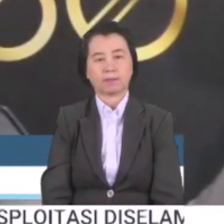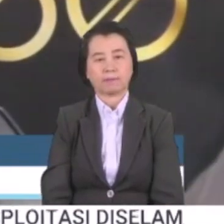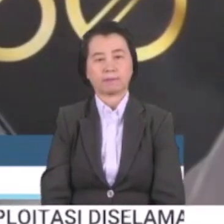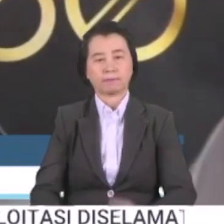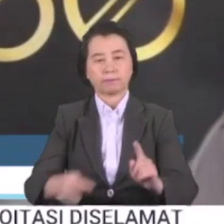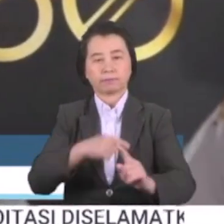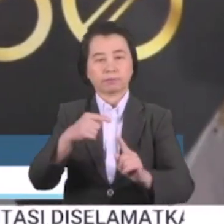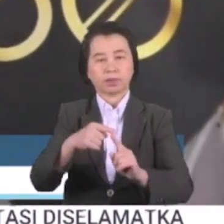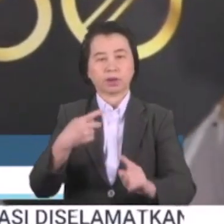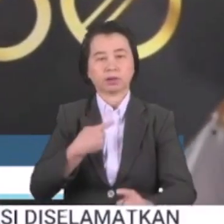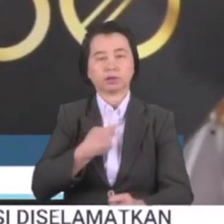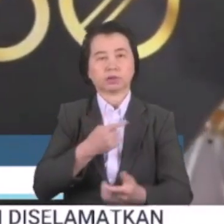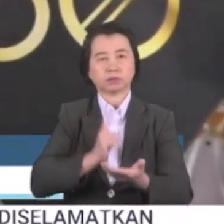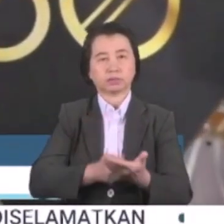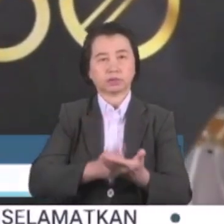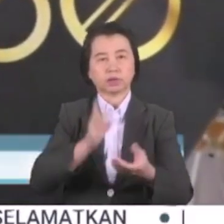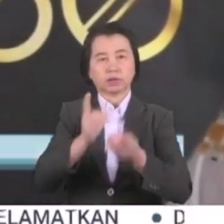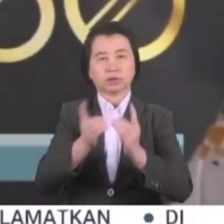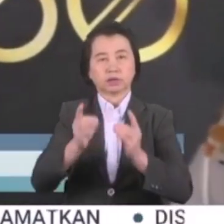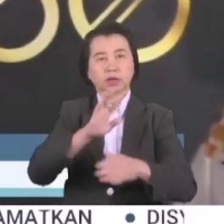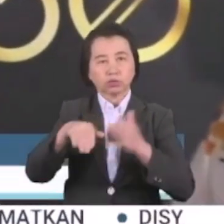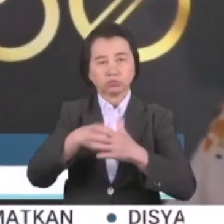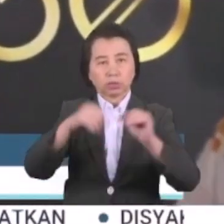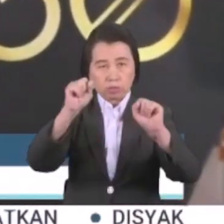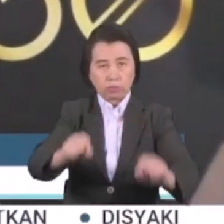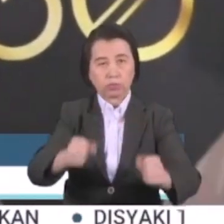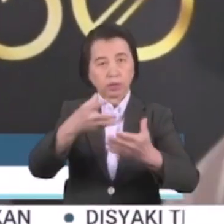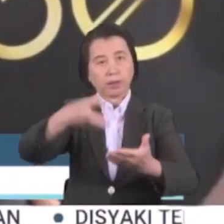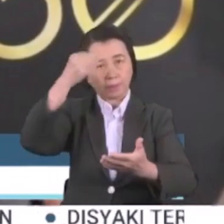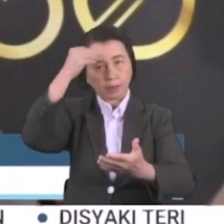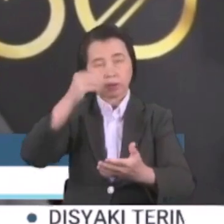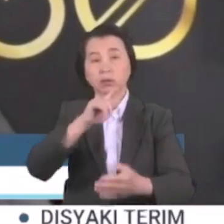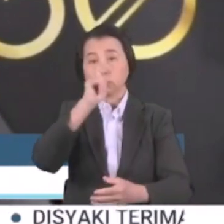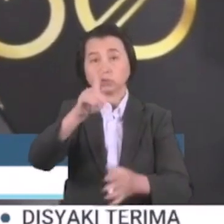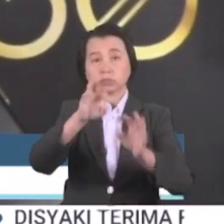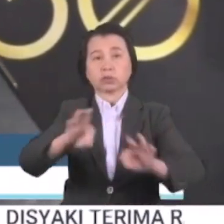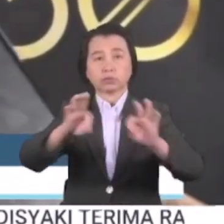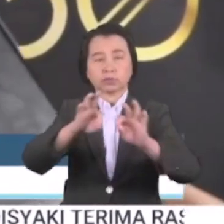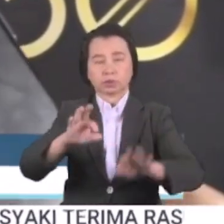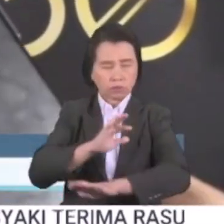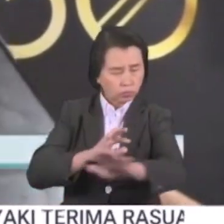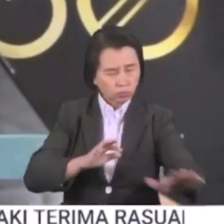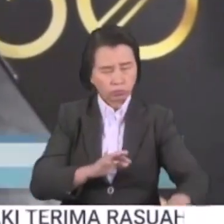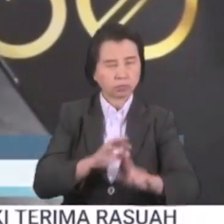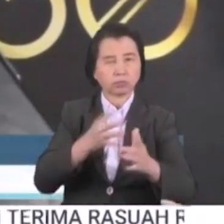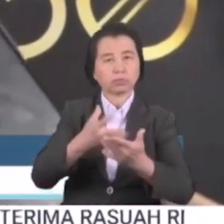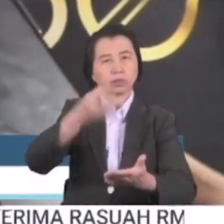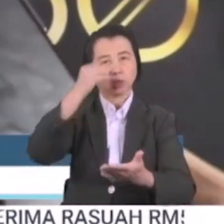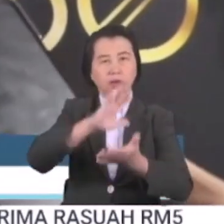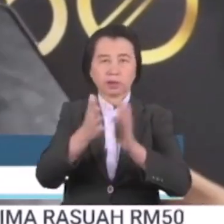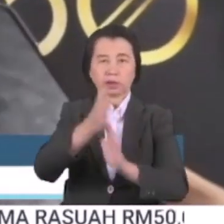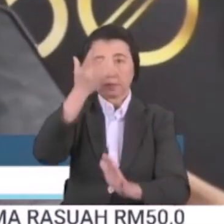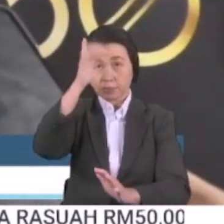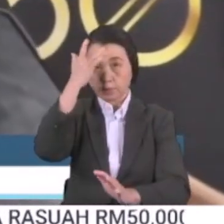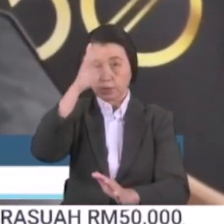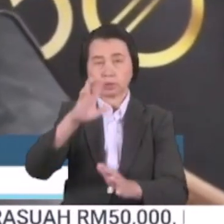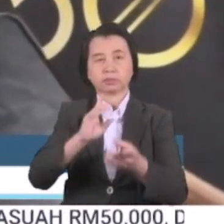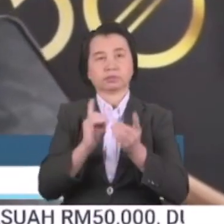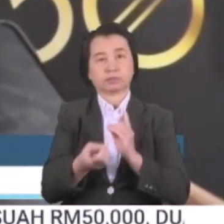Bila kita bincang soal digital ni, semua boleh belajar dan sebenarnya penting semua belajar dan menjadi celik